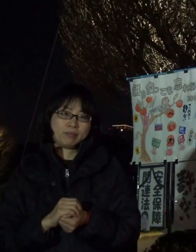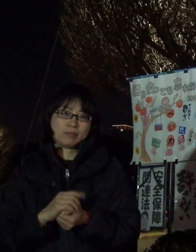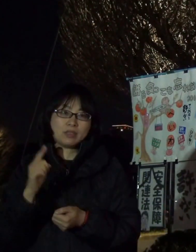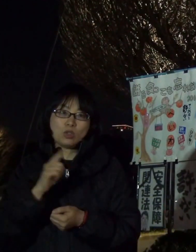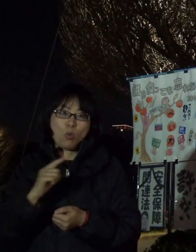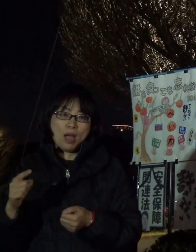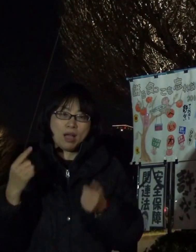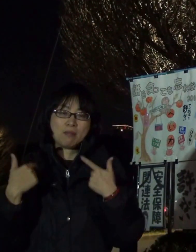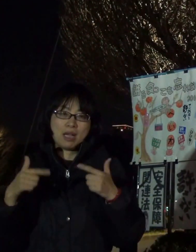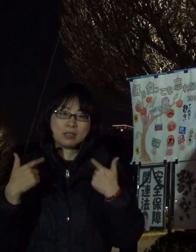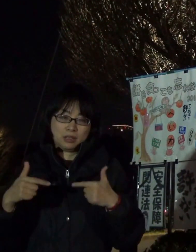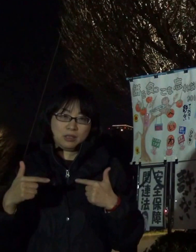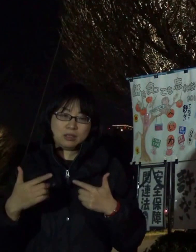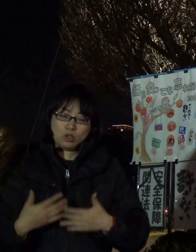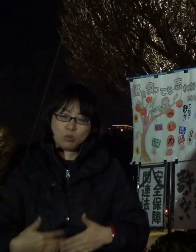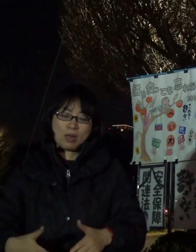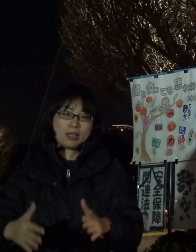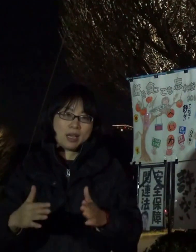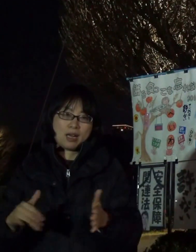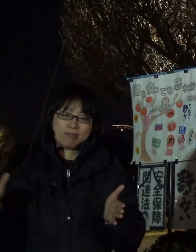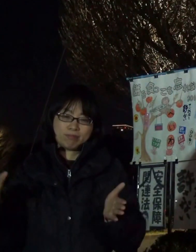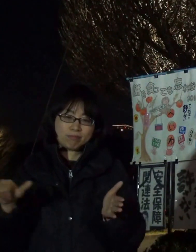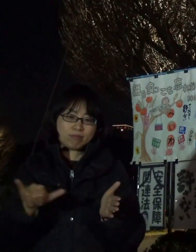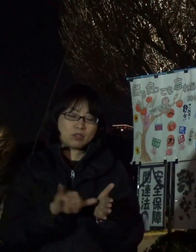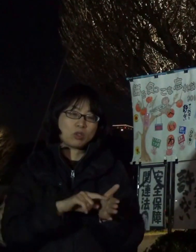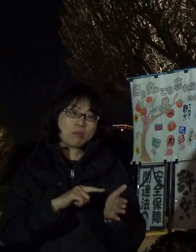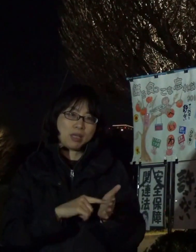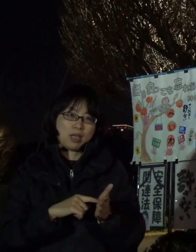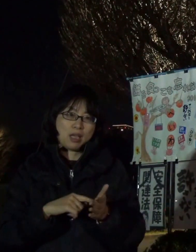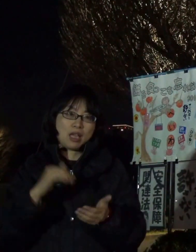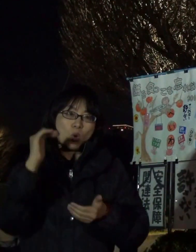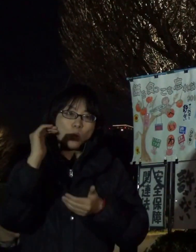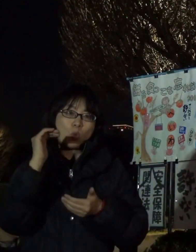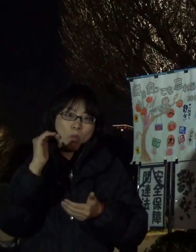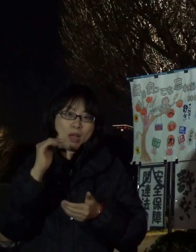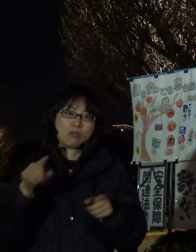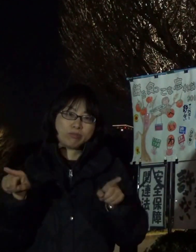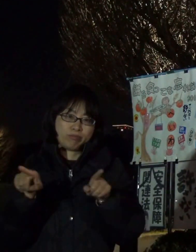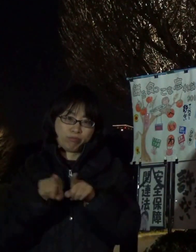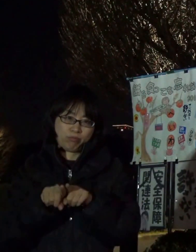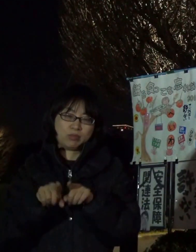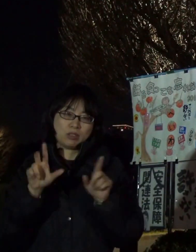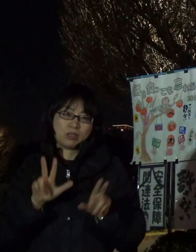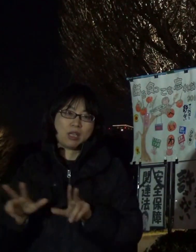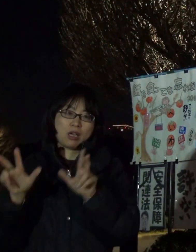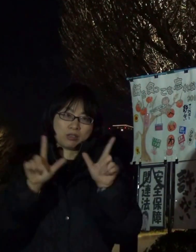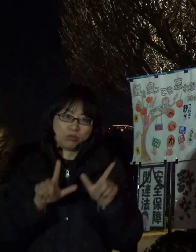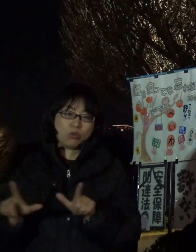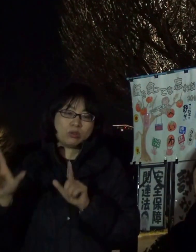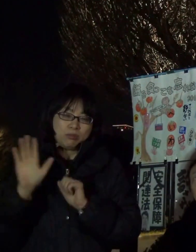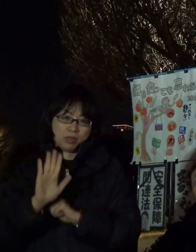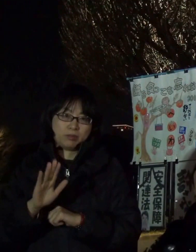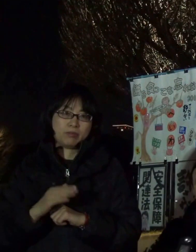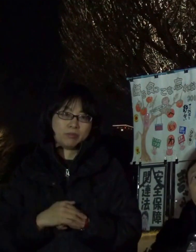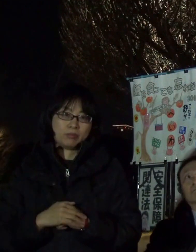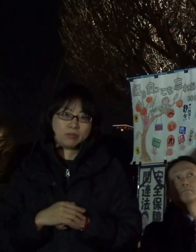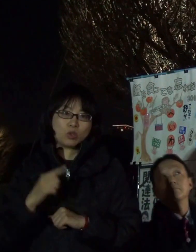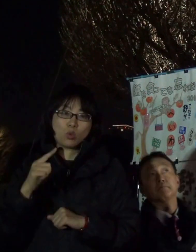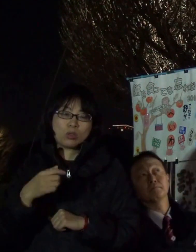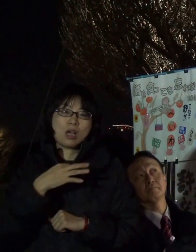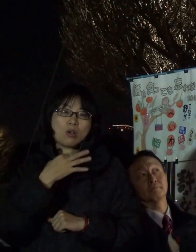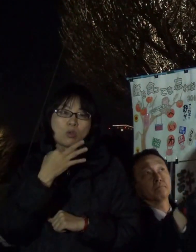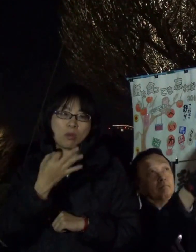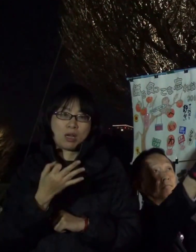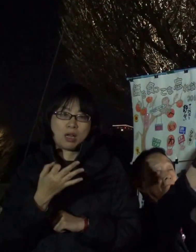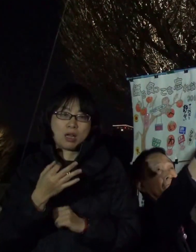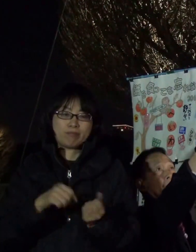毎日生まれてから最後の時まで言葉と暮らします。その人が発した言葉は元に戻すことは